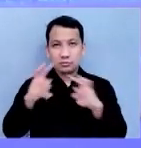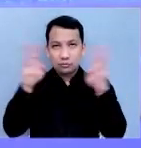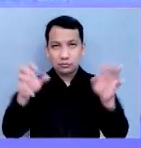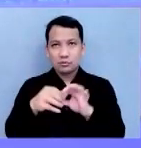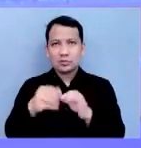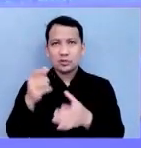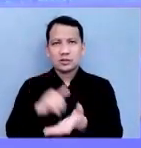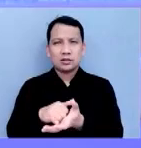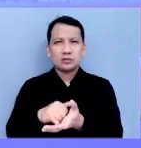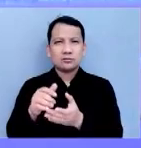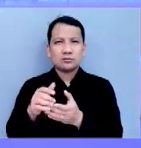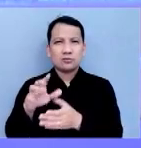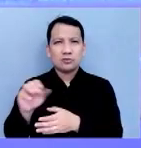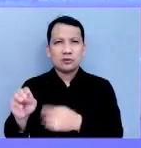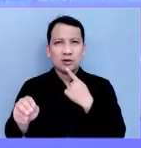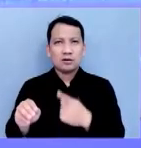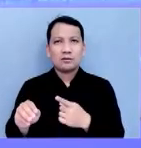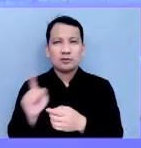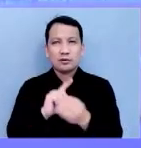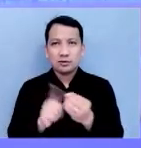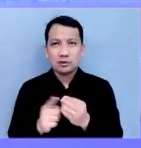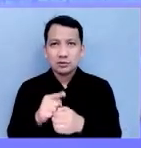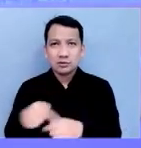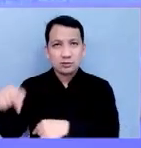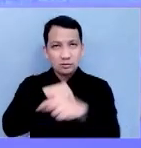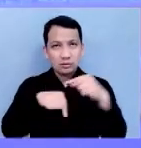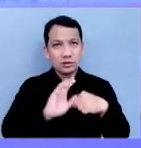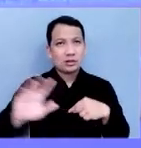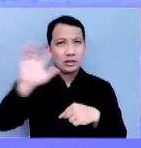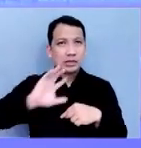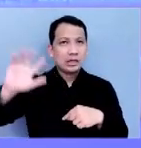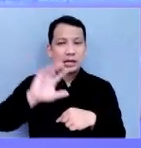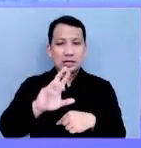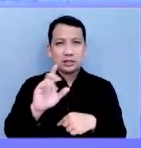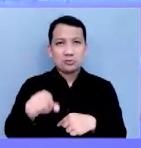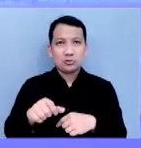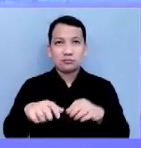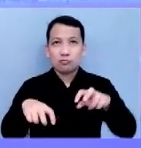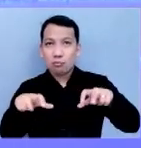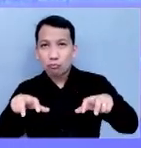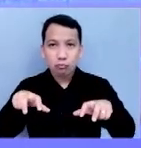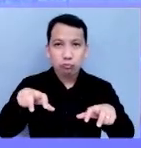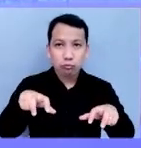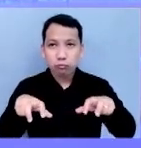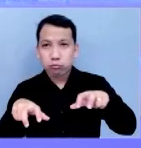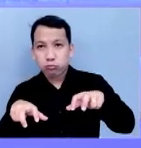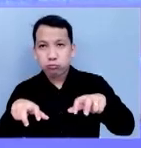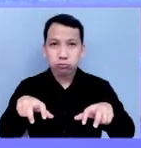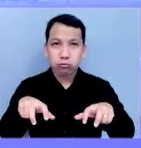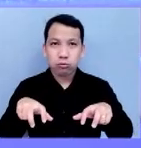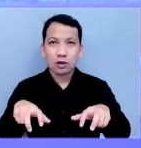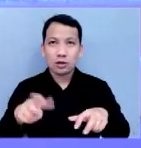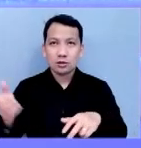discoverwildlife.com. Sinasabi, nakaapu-apuhan pala ng mga sinaunang reptiles o dinosaurs ang mga manok.